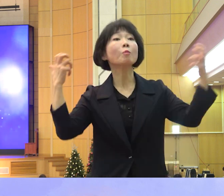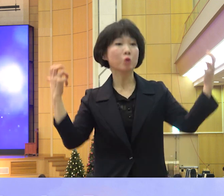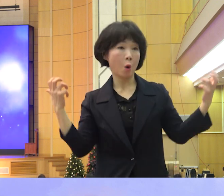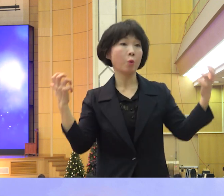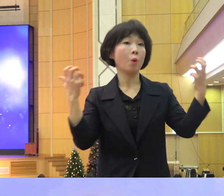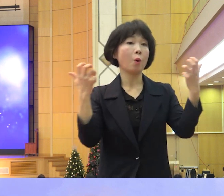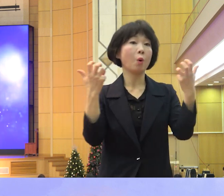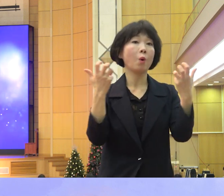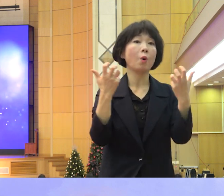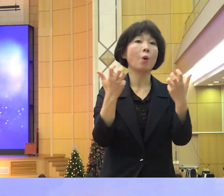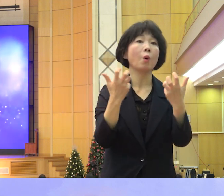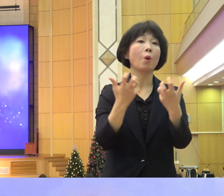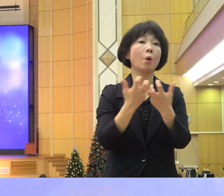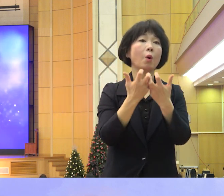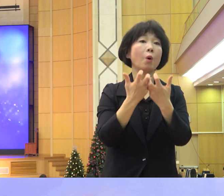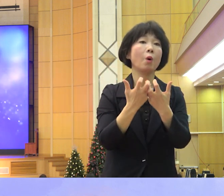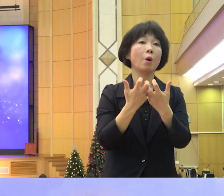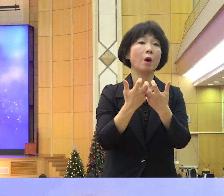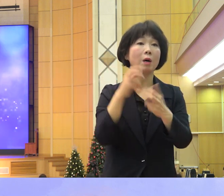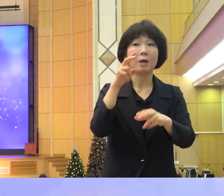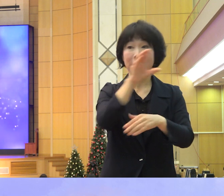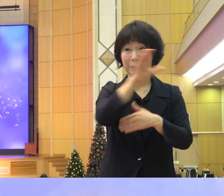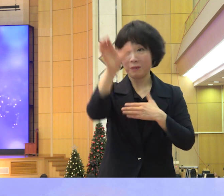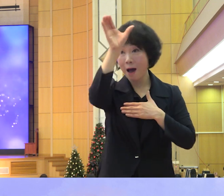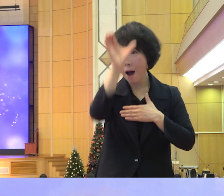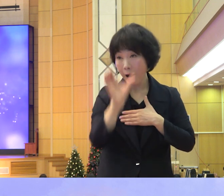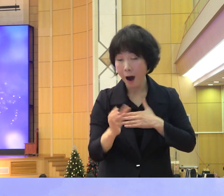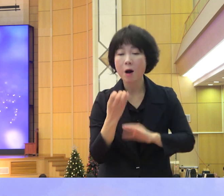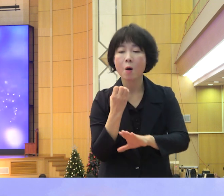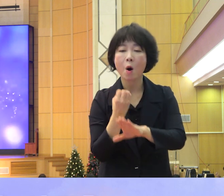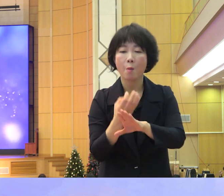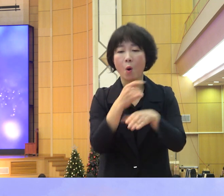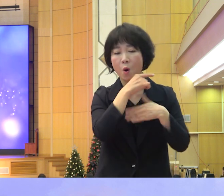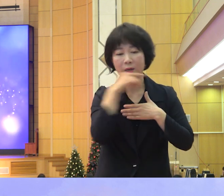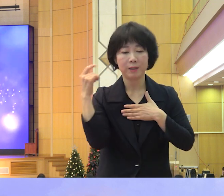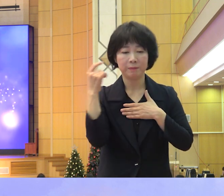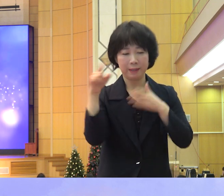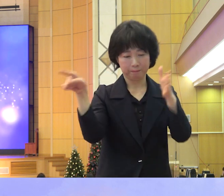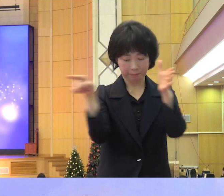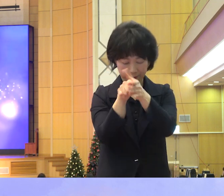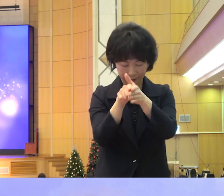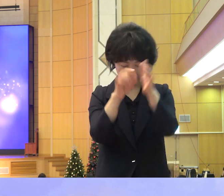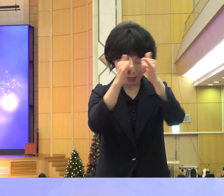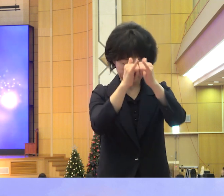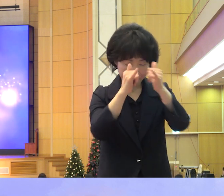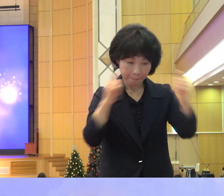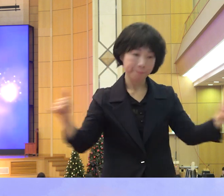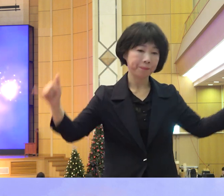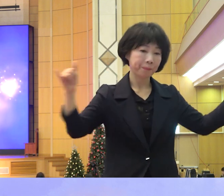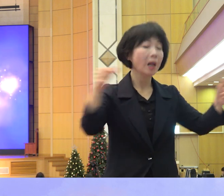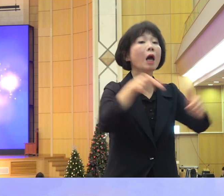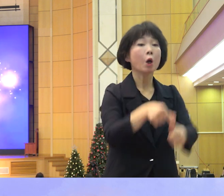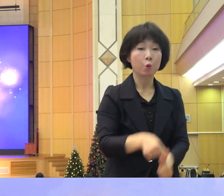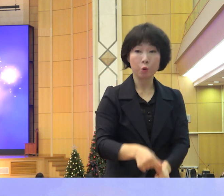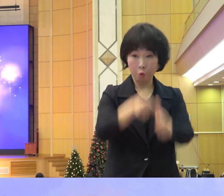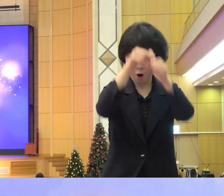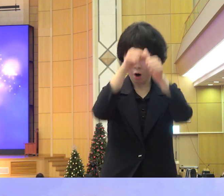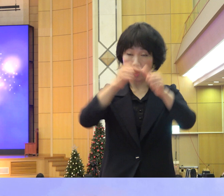평안이 넘쳐요. 십자가 보혈 믿는